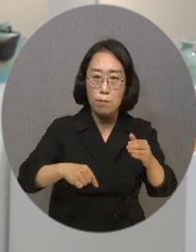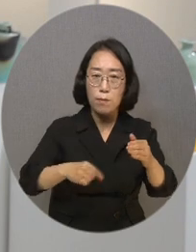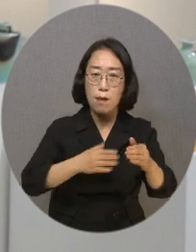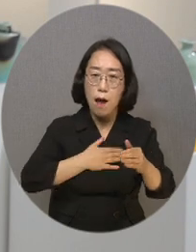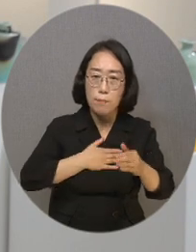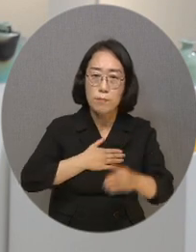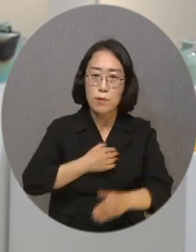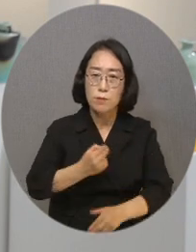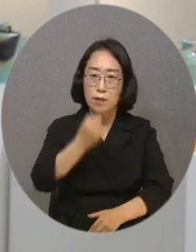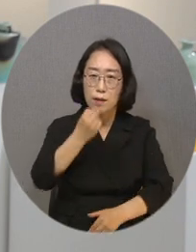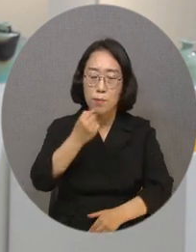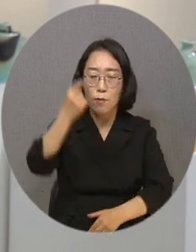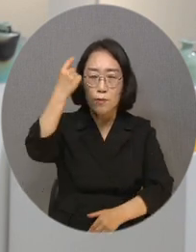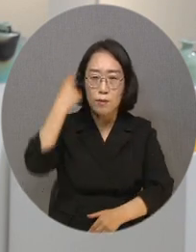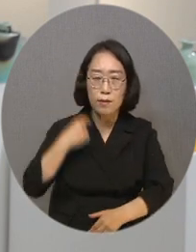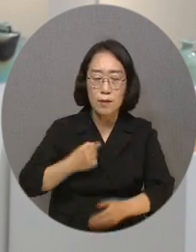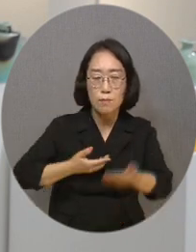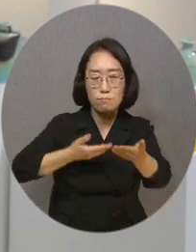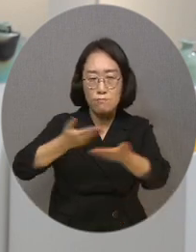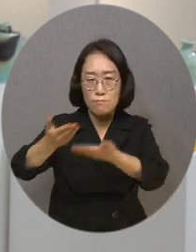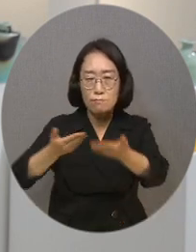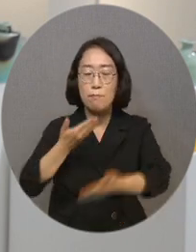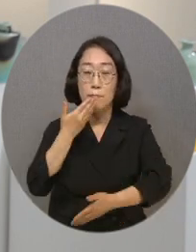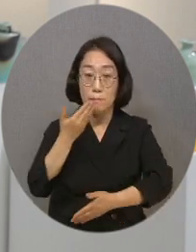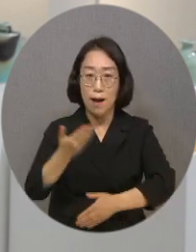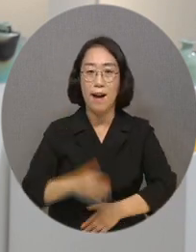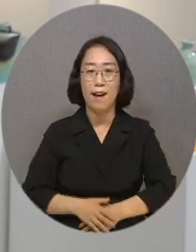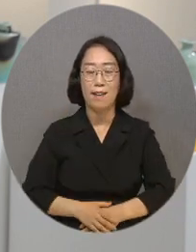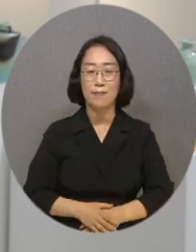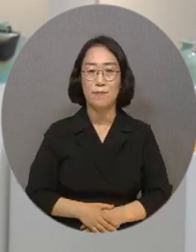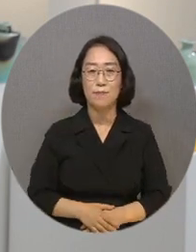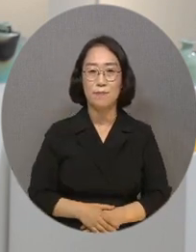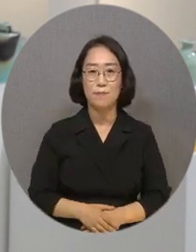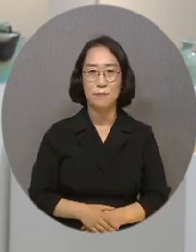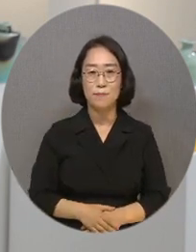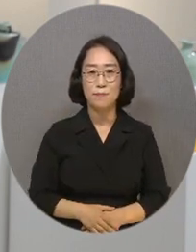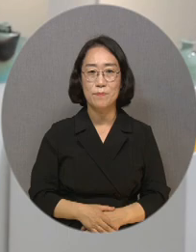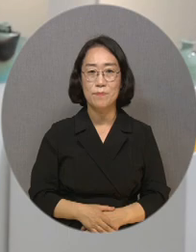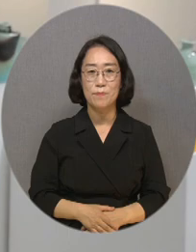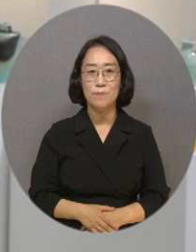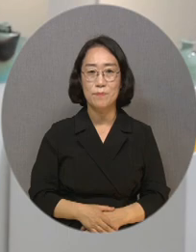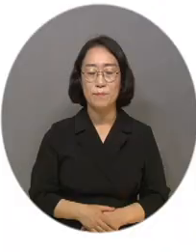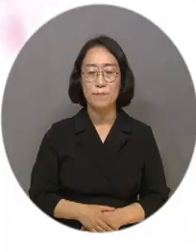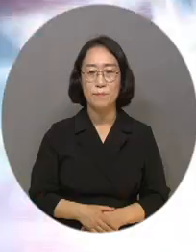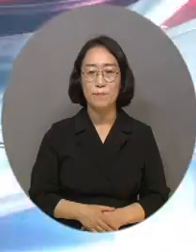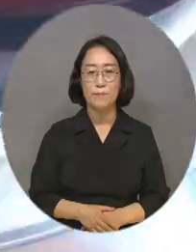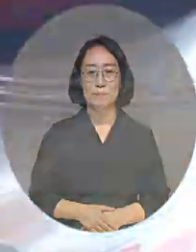정신을 함께 공유하고 있습니다. 복지TV 뉴스 배은아입니다.